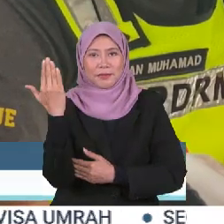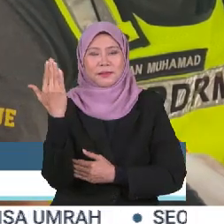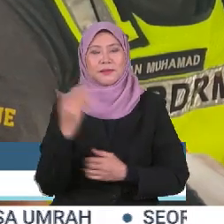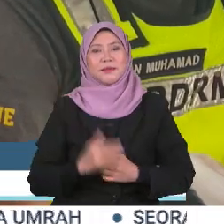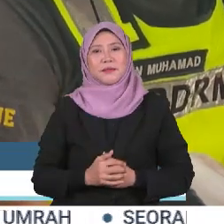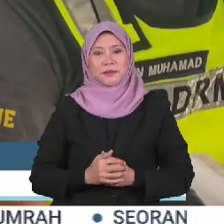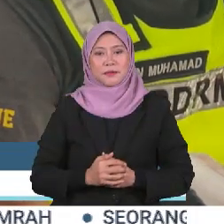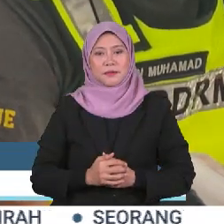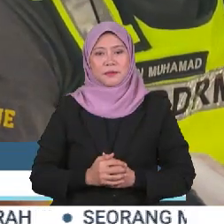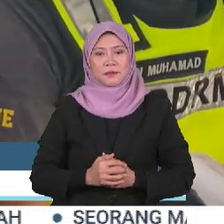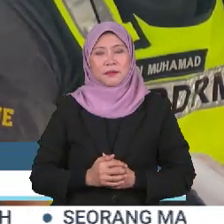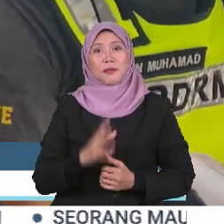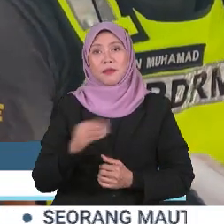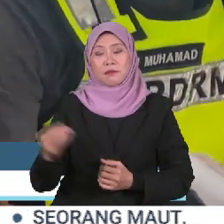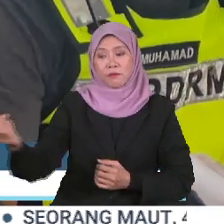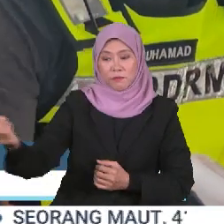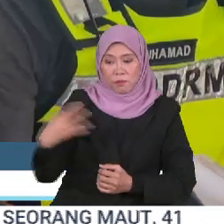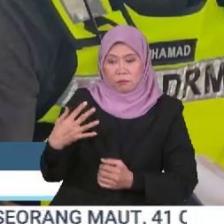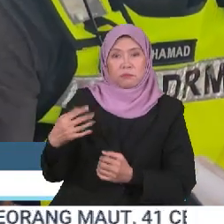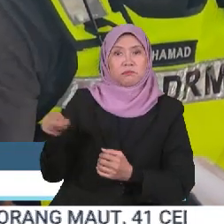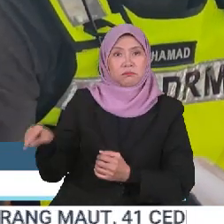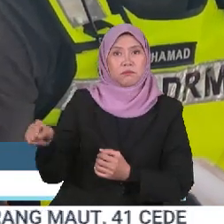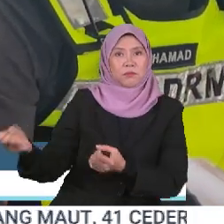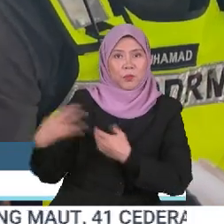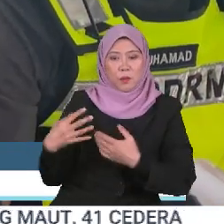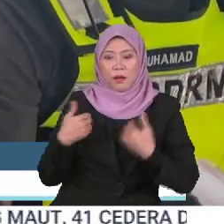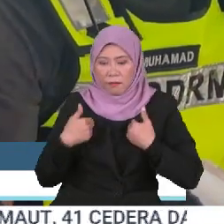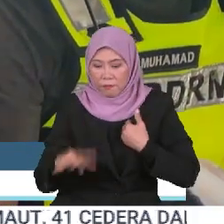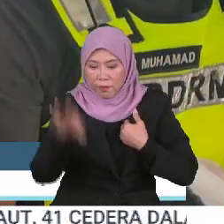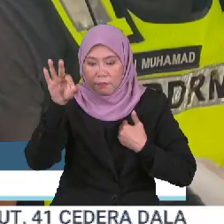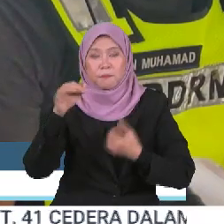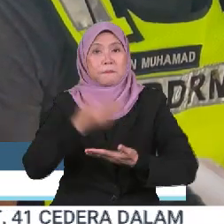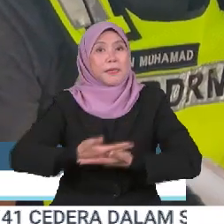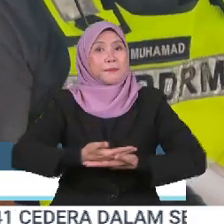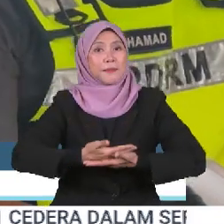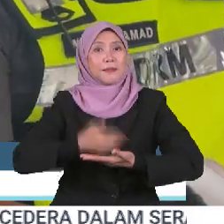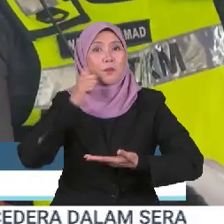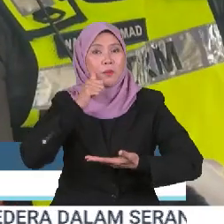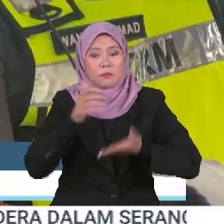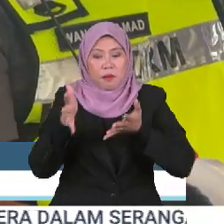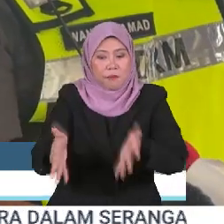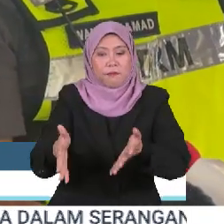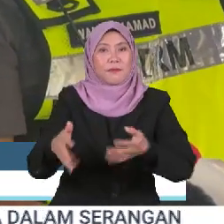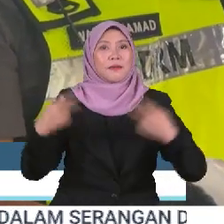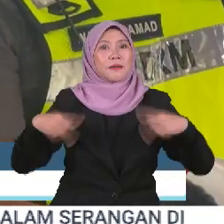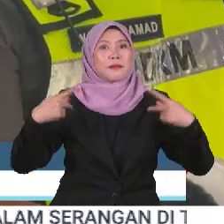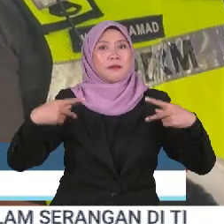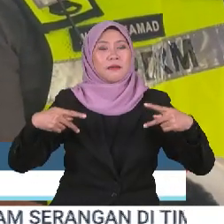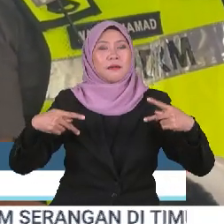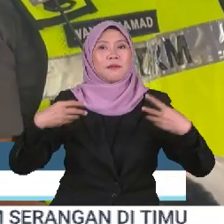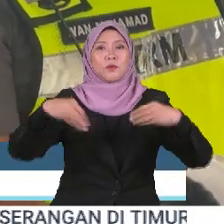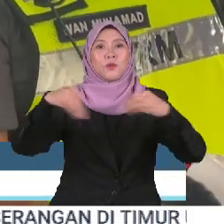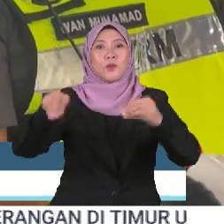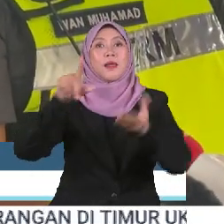dan mendapat maklumat awal daripada orang awam tentang penemuan satu bayi perempuan yang ditinggalkan di sebuah kedai